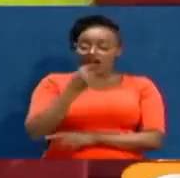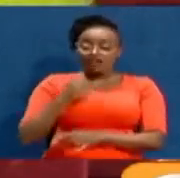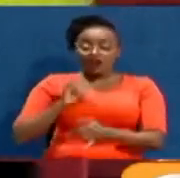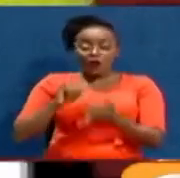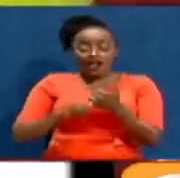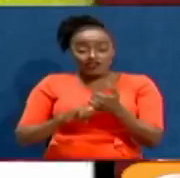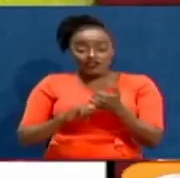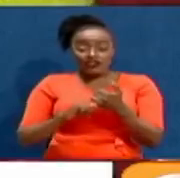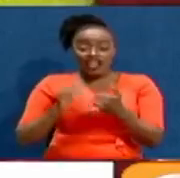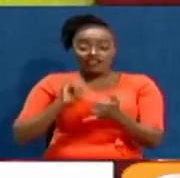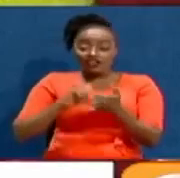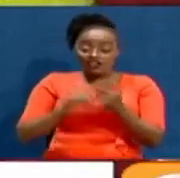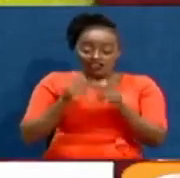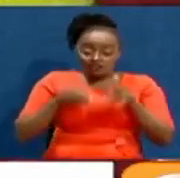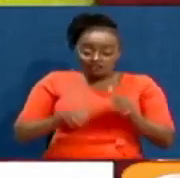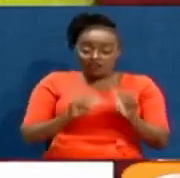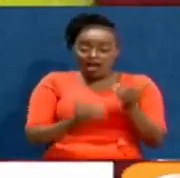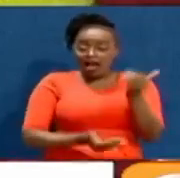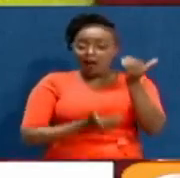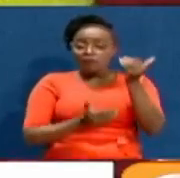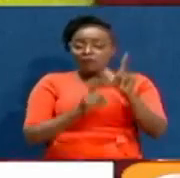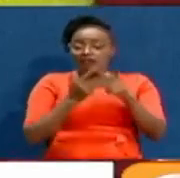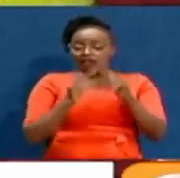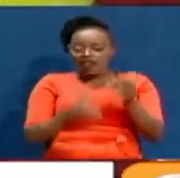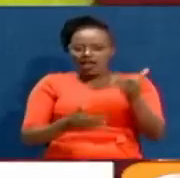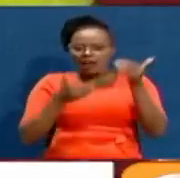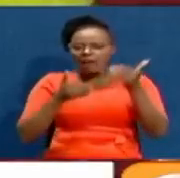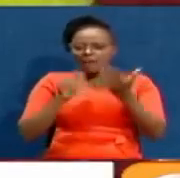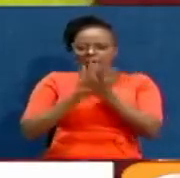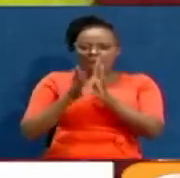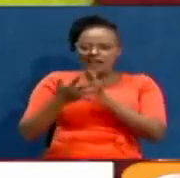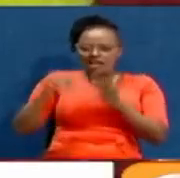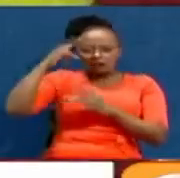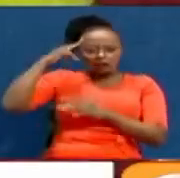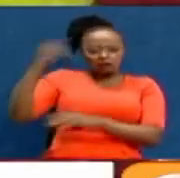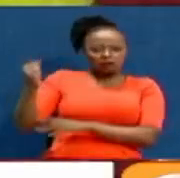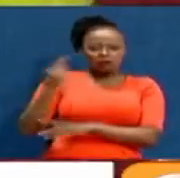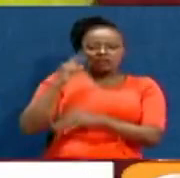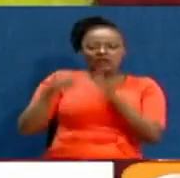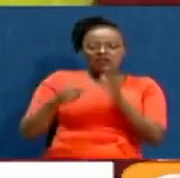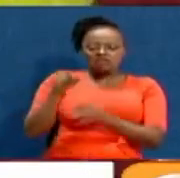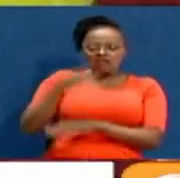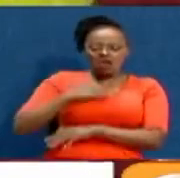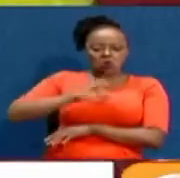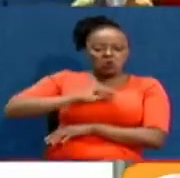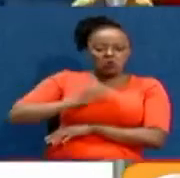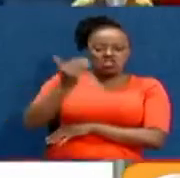bibi, umezaa mtoto, na mtoto amekuwa ni kichaa. Sasa wewe unasema hiyo si mtoto